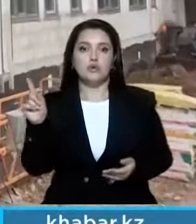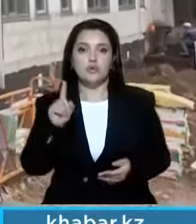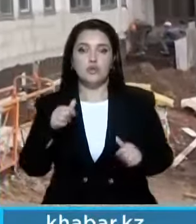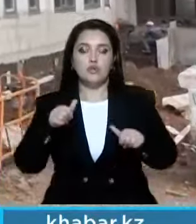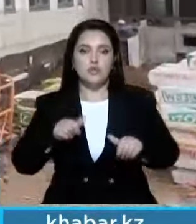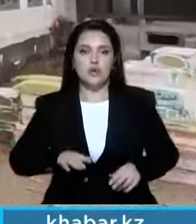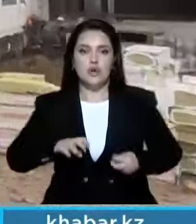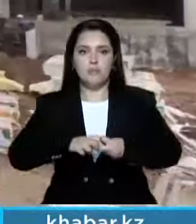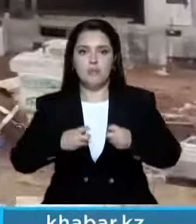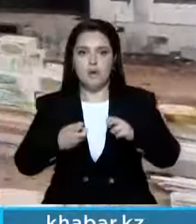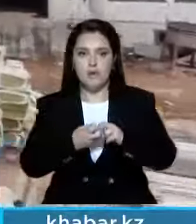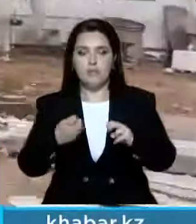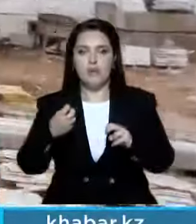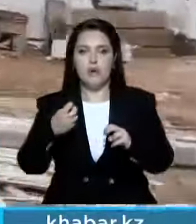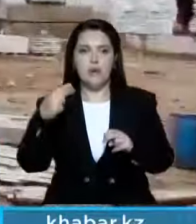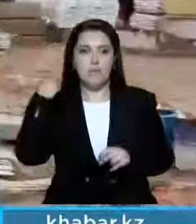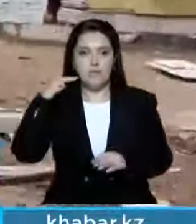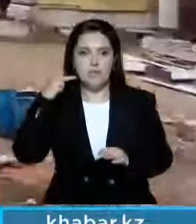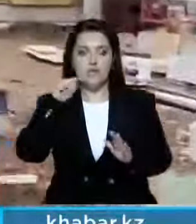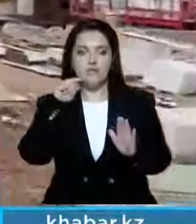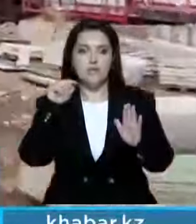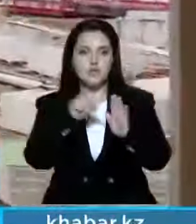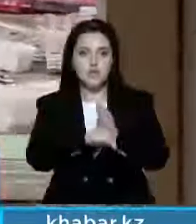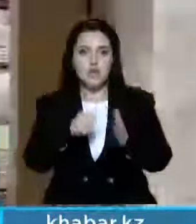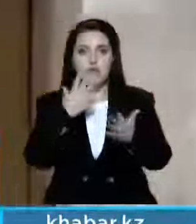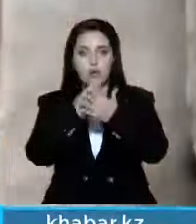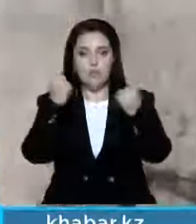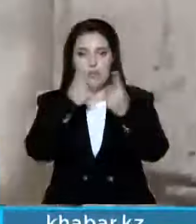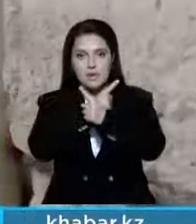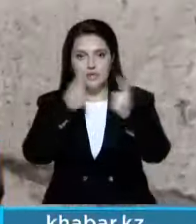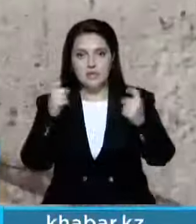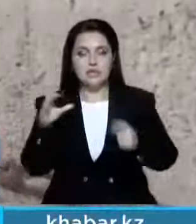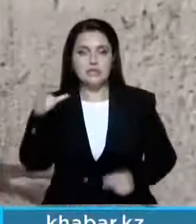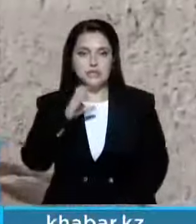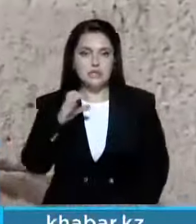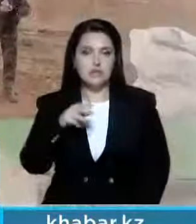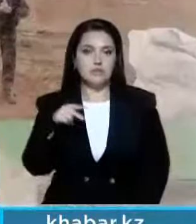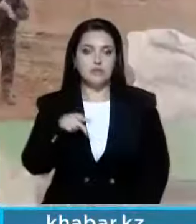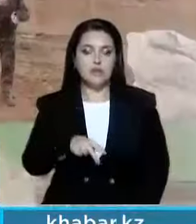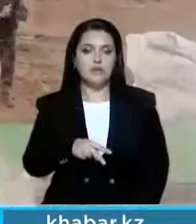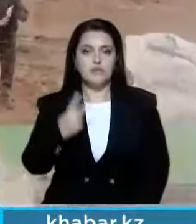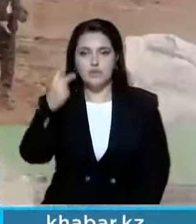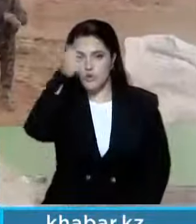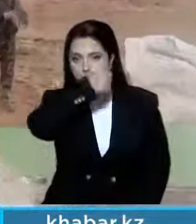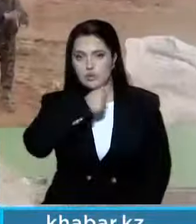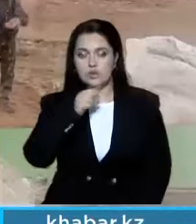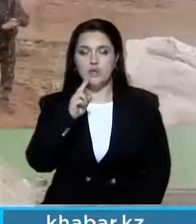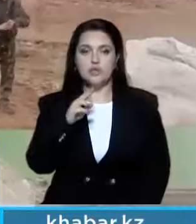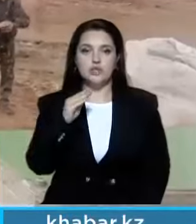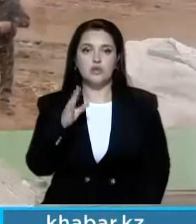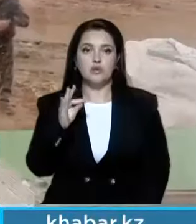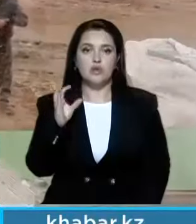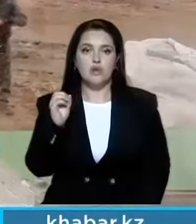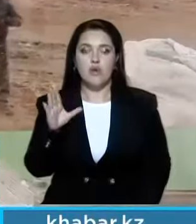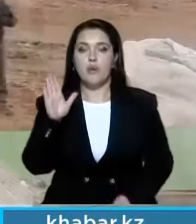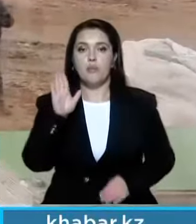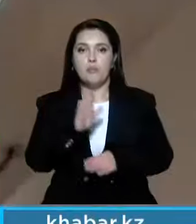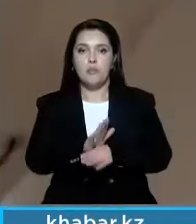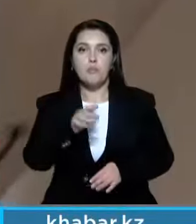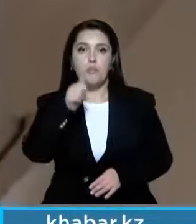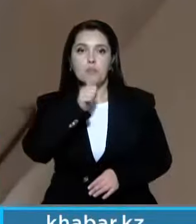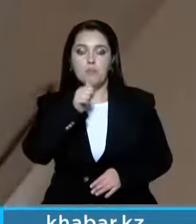решение проблемы пришлось вмешаться президенту. В своем послании в сентябре 2022 года Касым-Жомарт Токаев поручил запустить